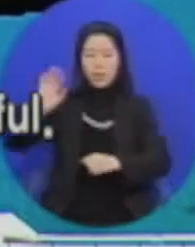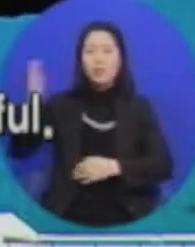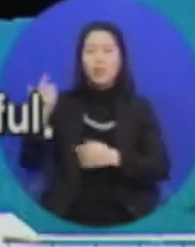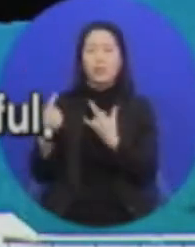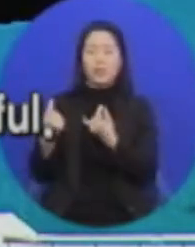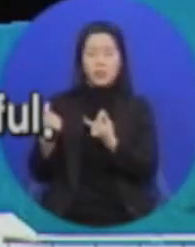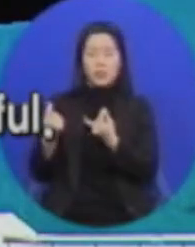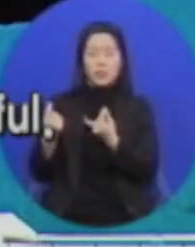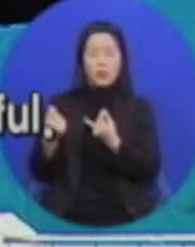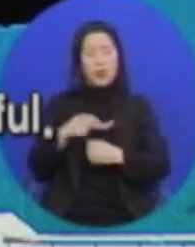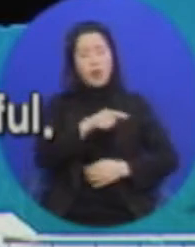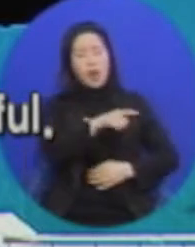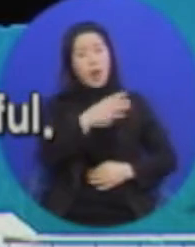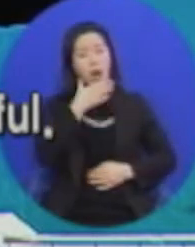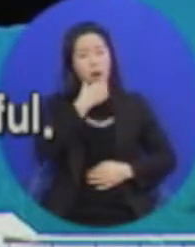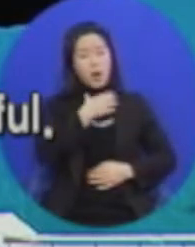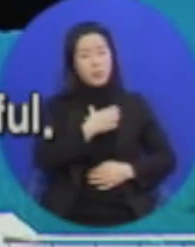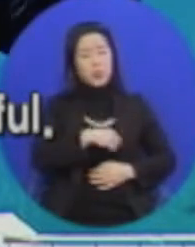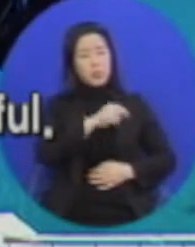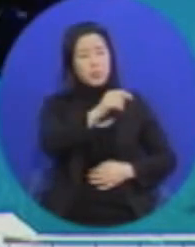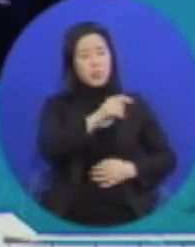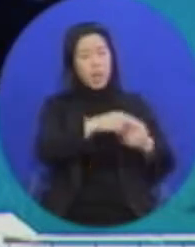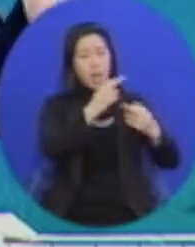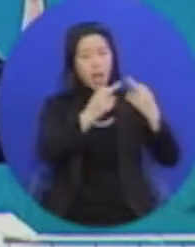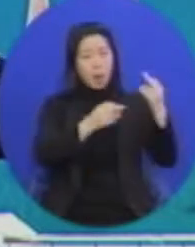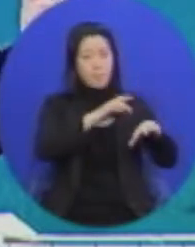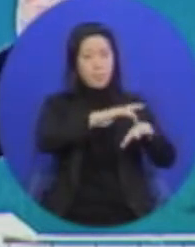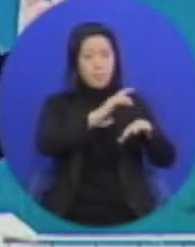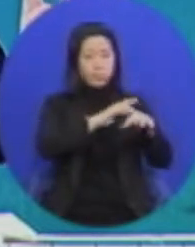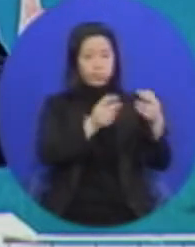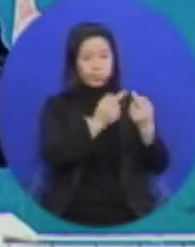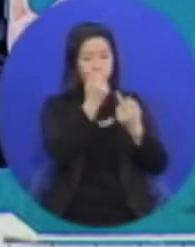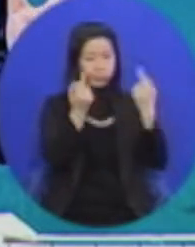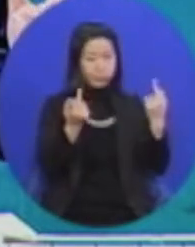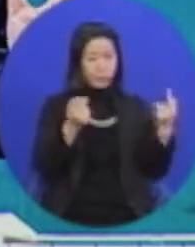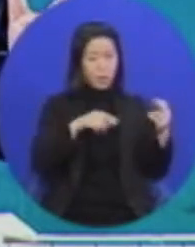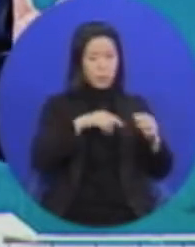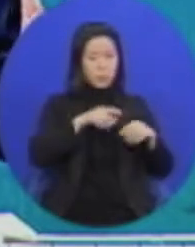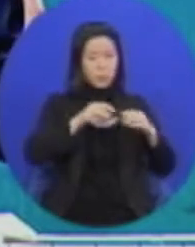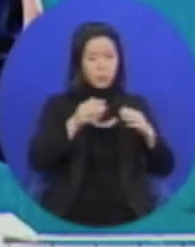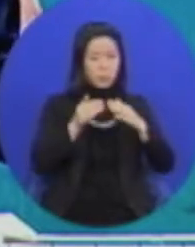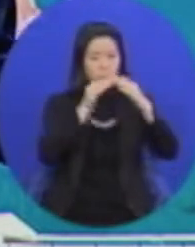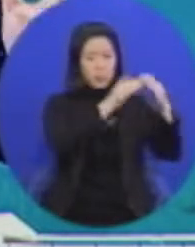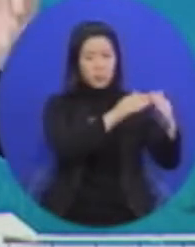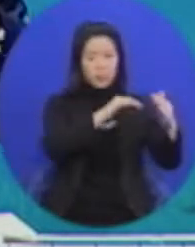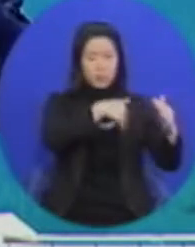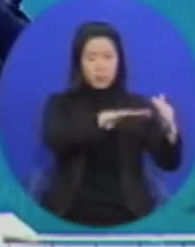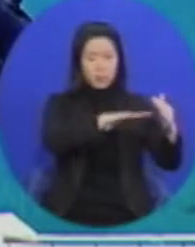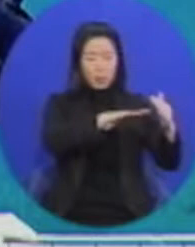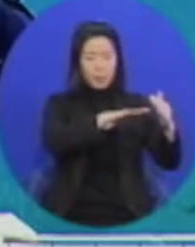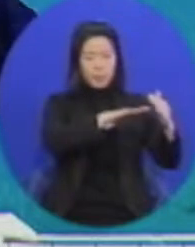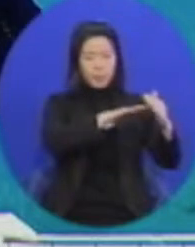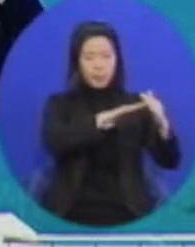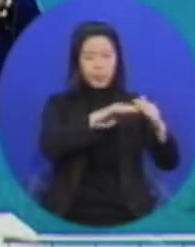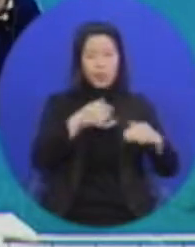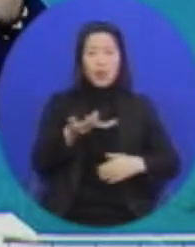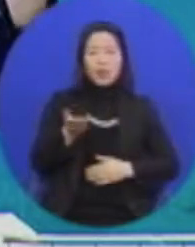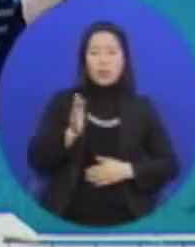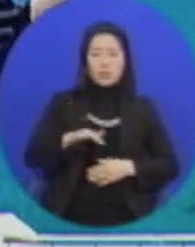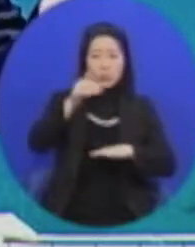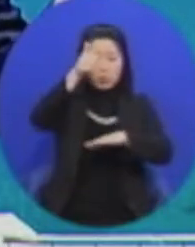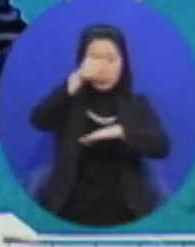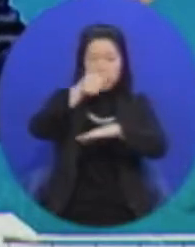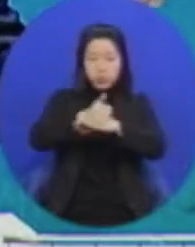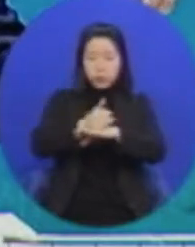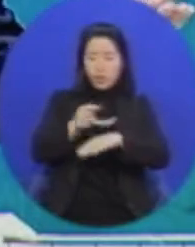헤브론 으로 이사를 갔습니다 그런데 세월이 지나고 난 다음에 조금 롯은 유황불 심판으로